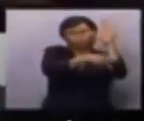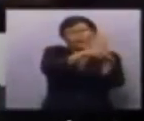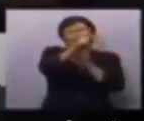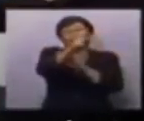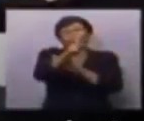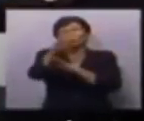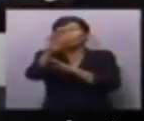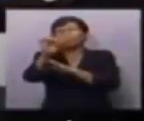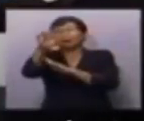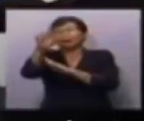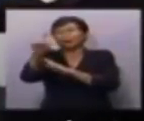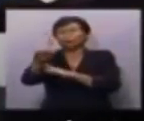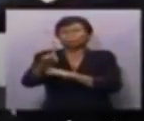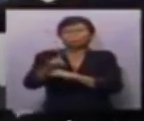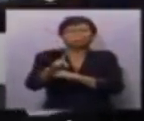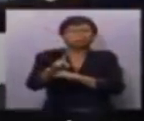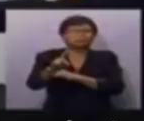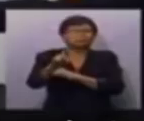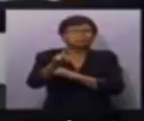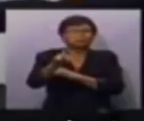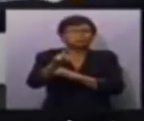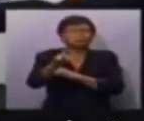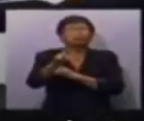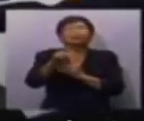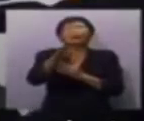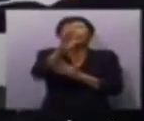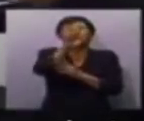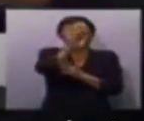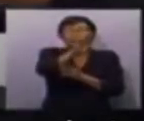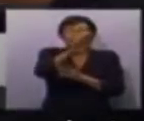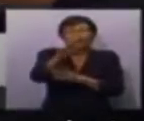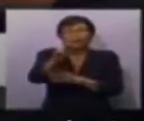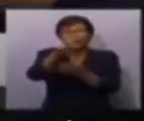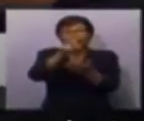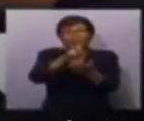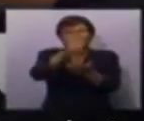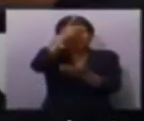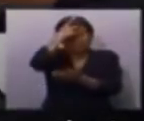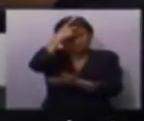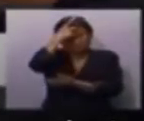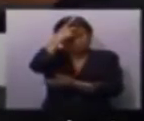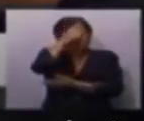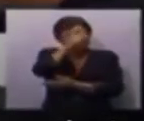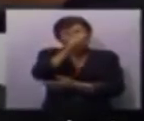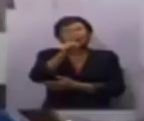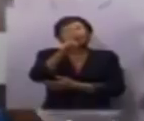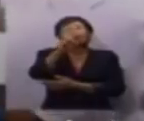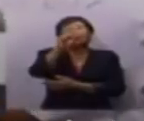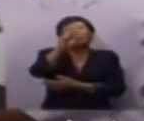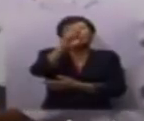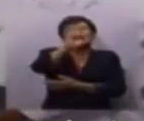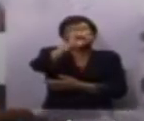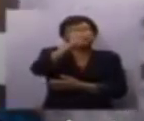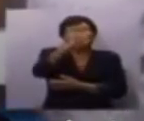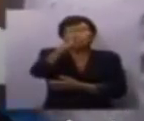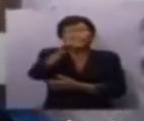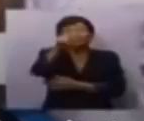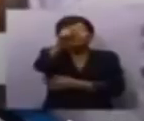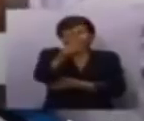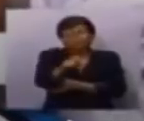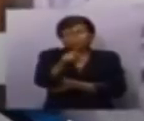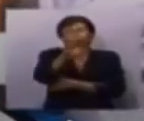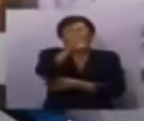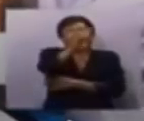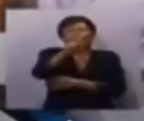Kota Belud disandang pengarah komunikasi strategik BN Datuk Seri Abdul Rahman Dahlan yang kini calon